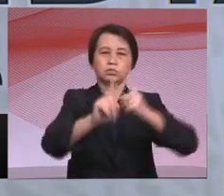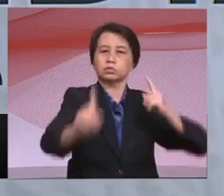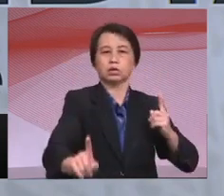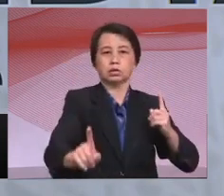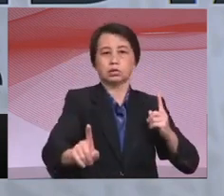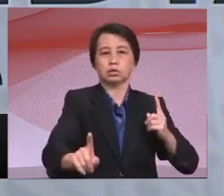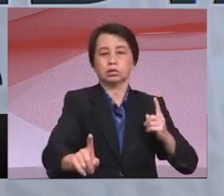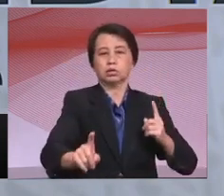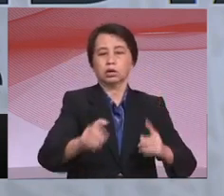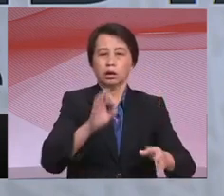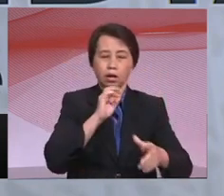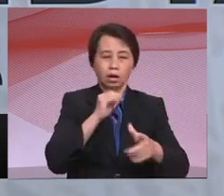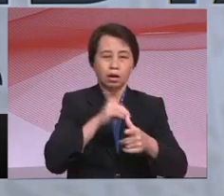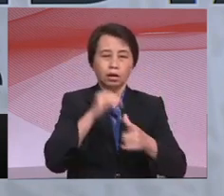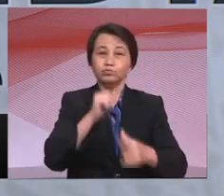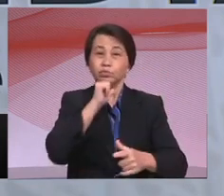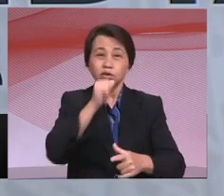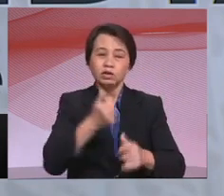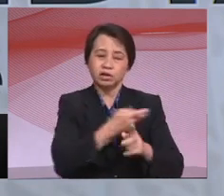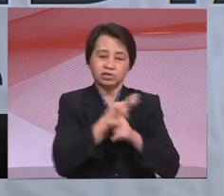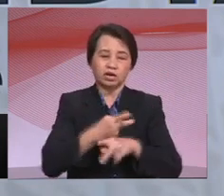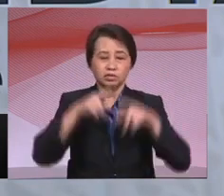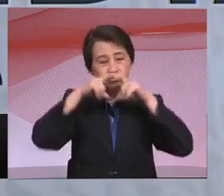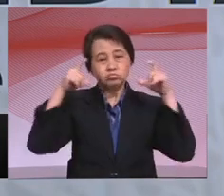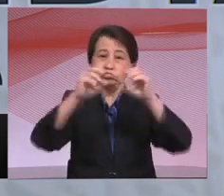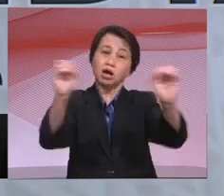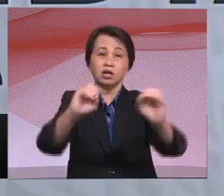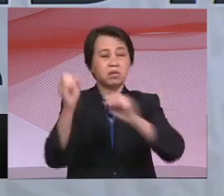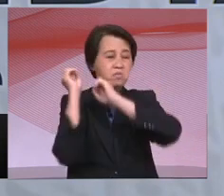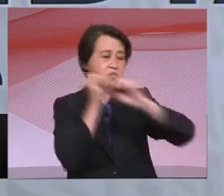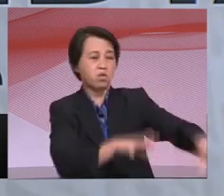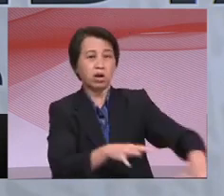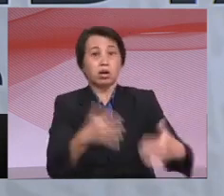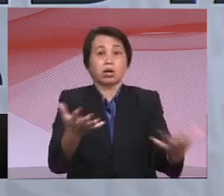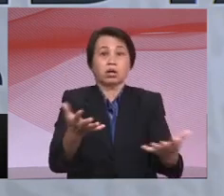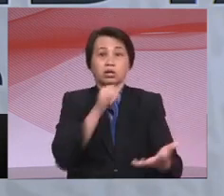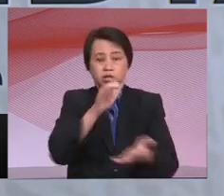menjaga ataupun pemakaian face mask dan tidak